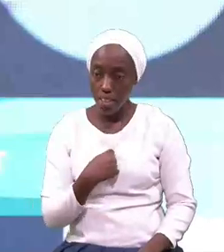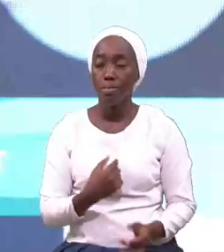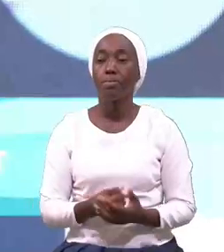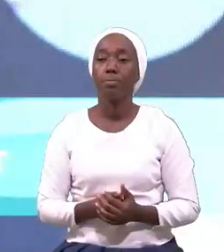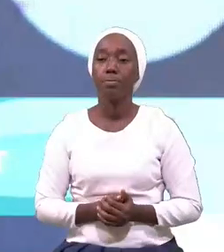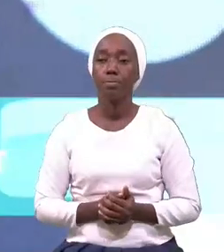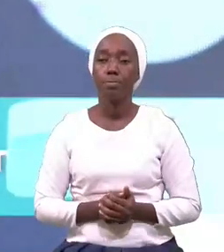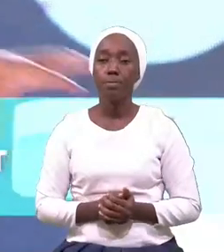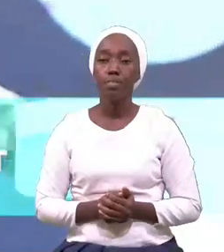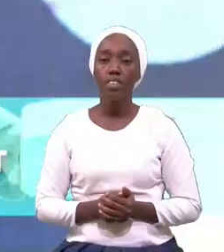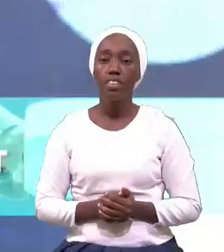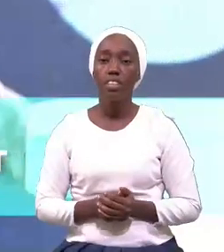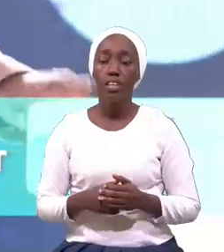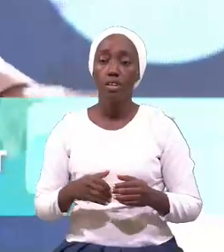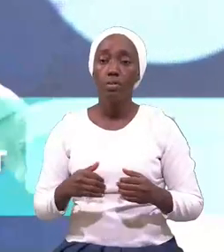J'ai été renouvelé.